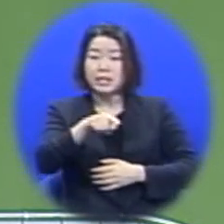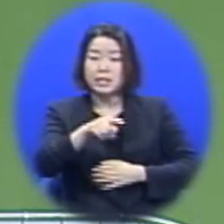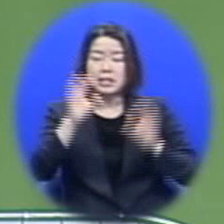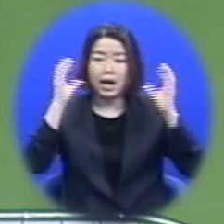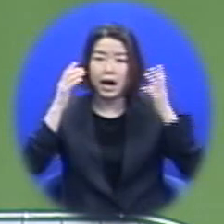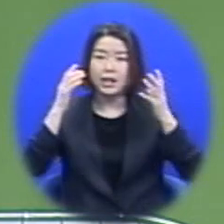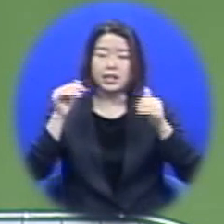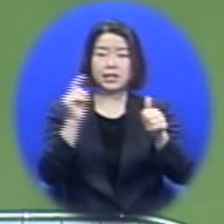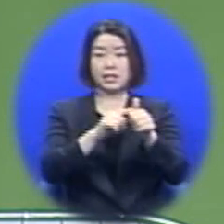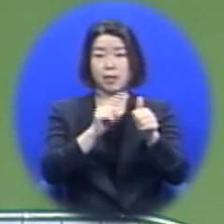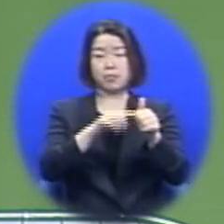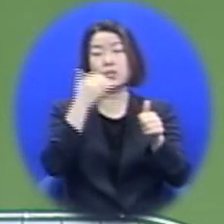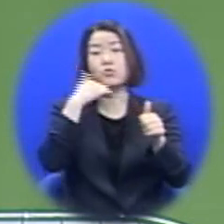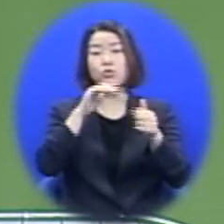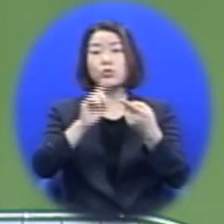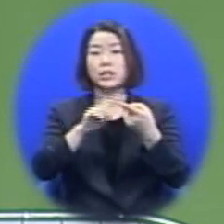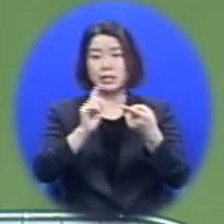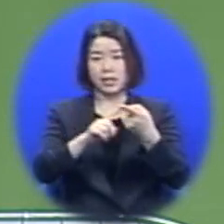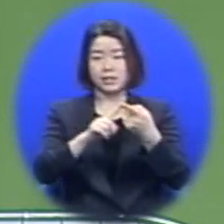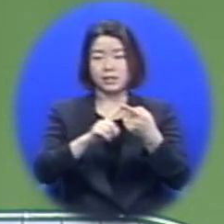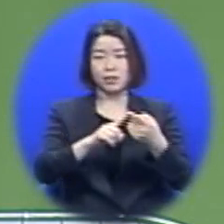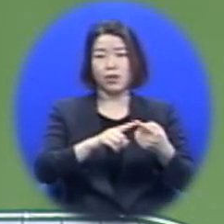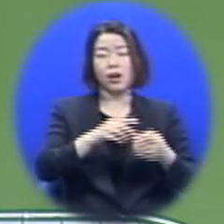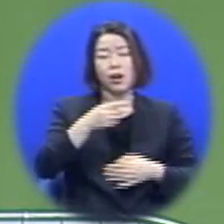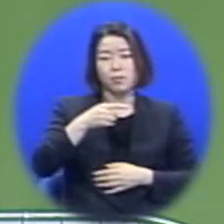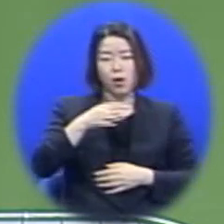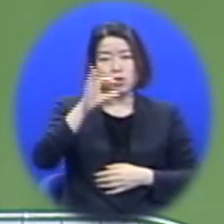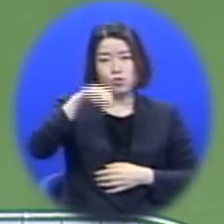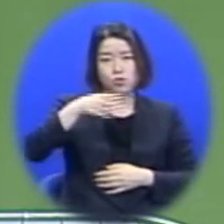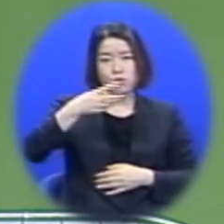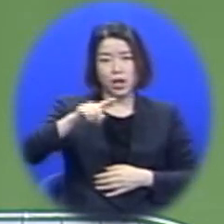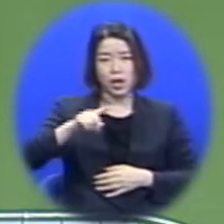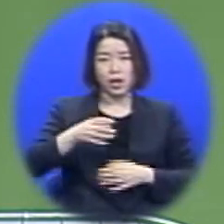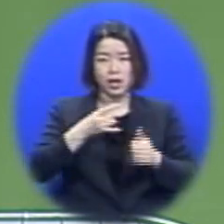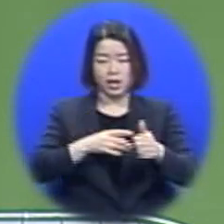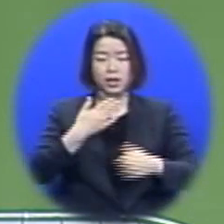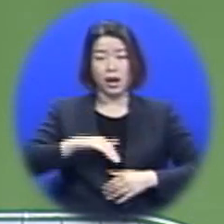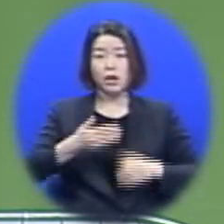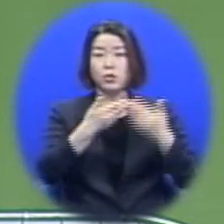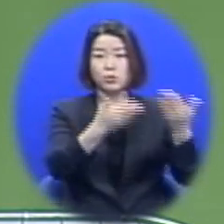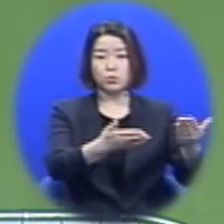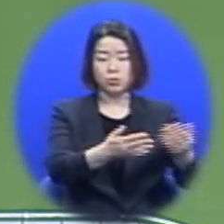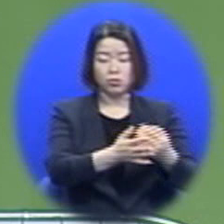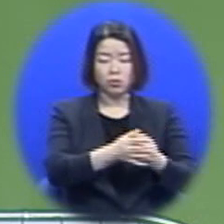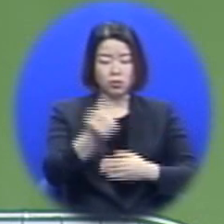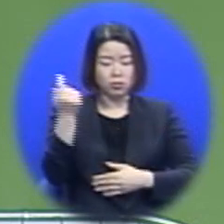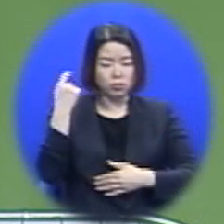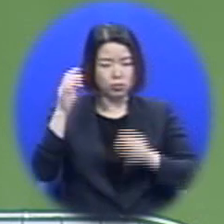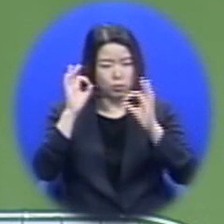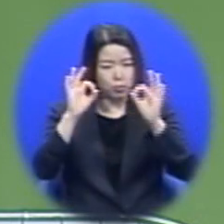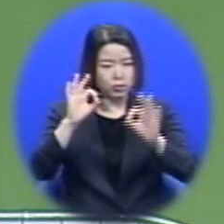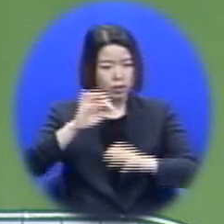대해서 이 유다에게 알려줍니다. 유다가 듣고 보니까 자기예요, 자기.